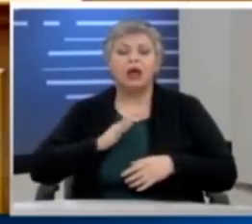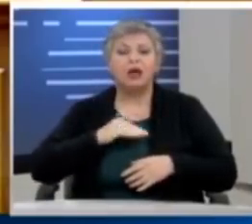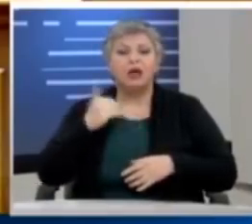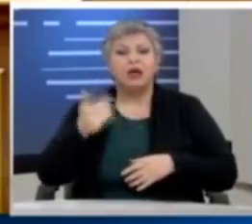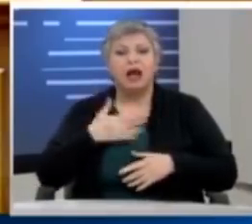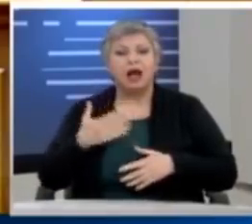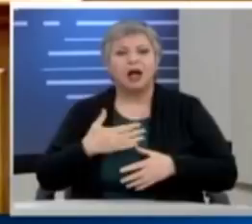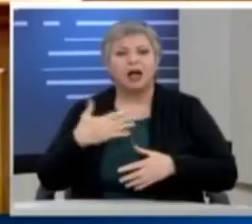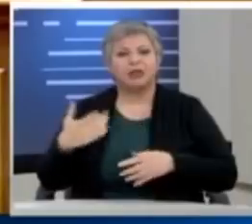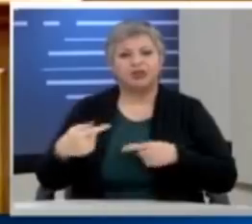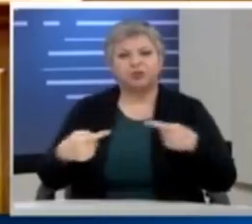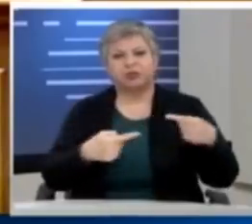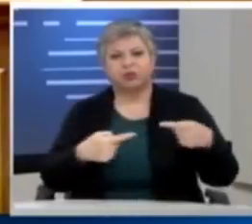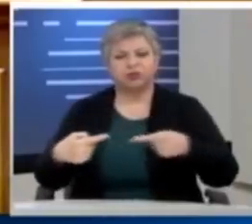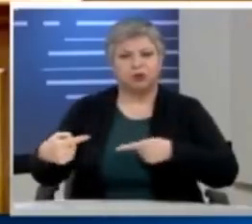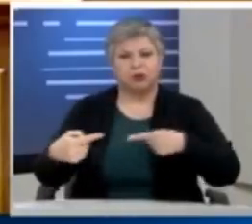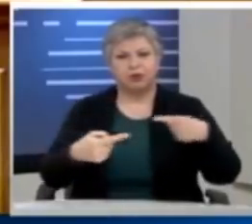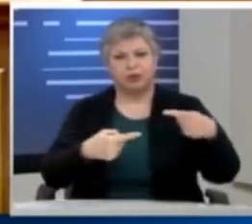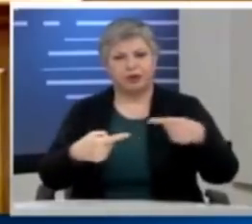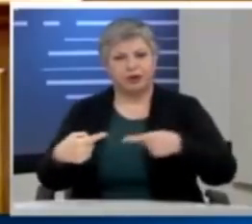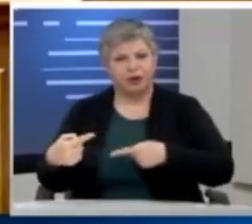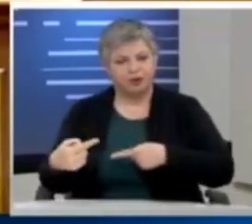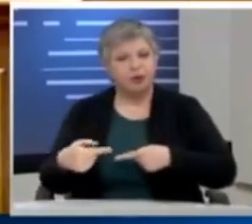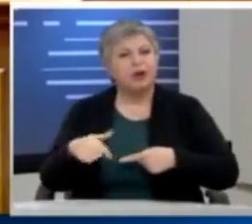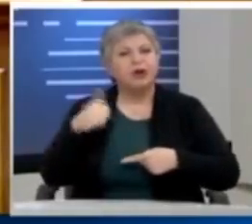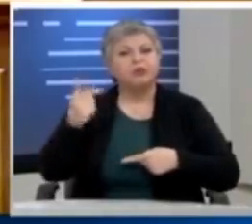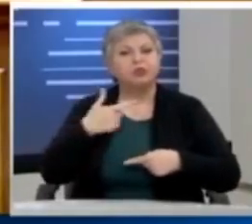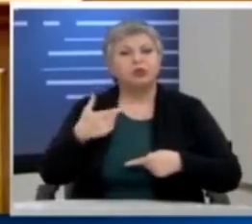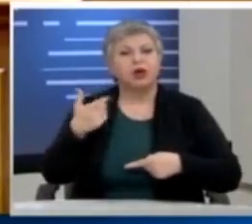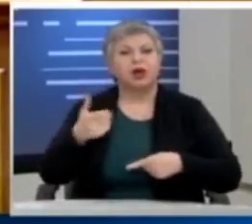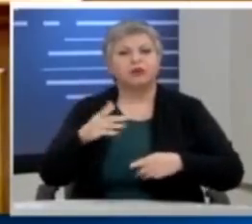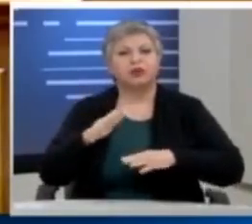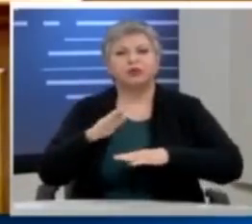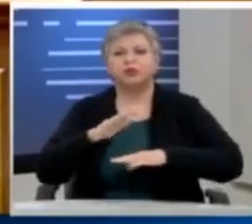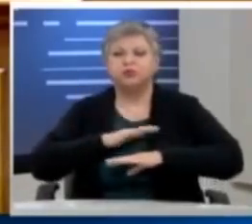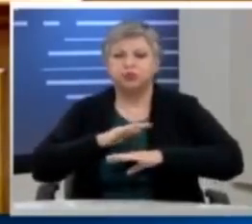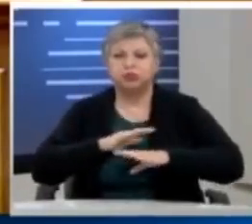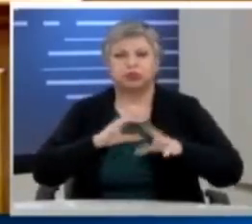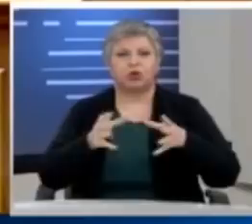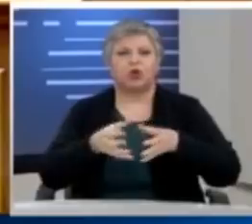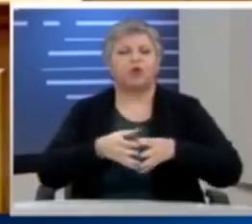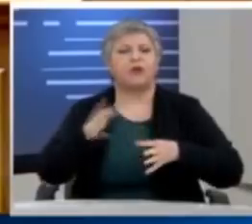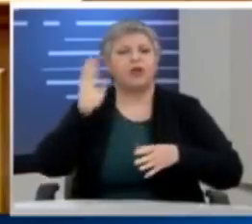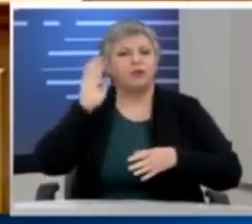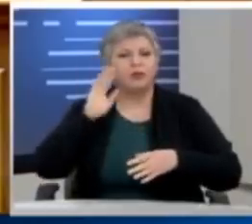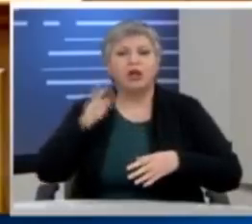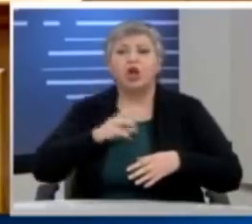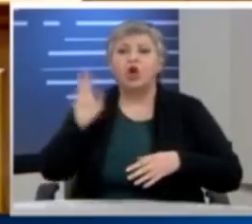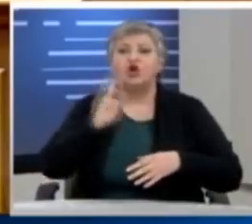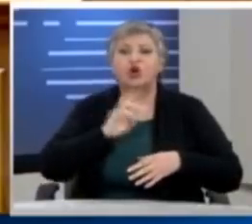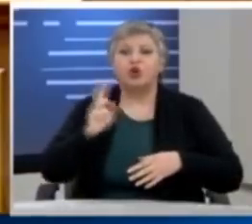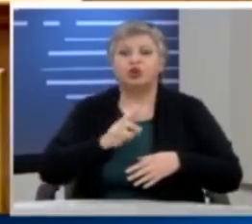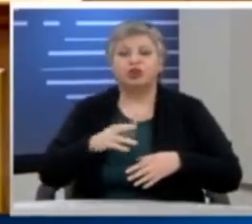στη διαπάλη που γίνεται στην περιοχή ηγετικών μεγάλων δυνάμεων της Ευρωπαϊκής Ένωσης, των ΗΠΑ και της Ρωσίας, που